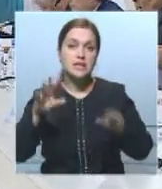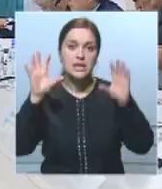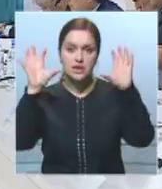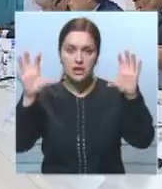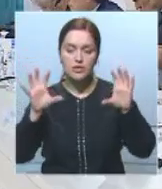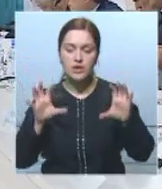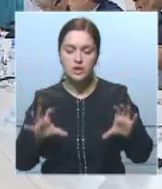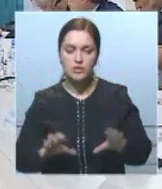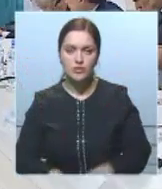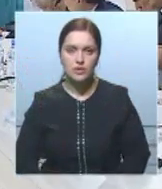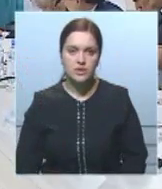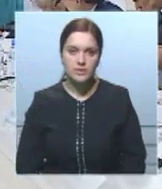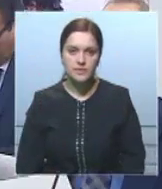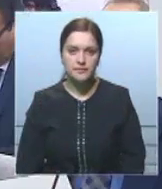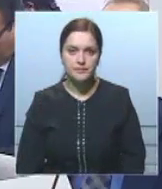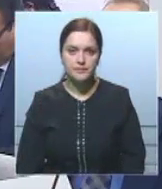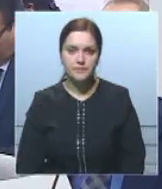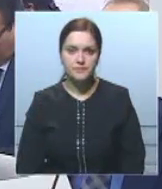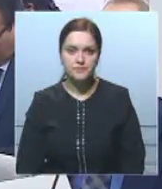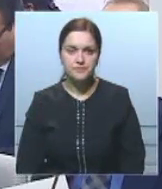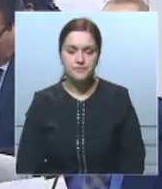к 20-летию Конституции.